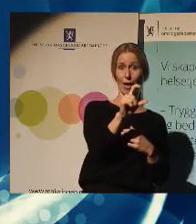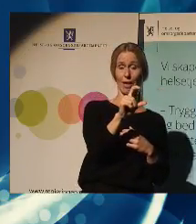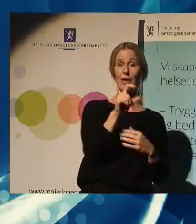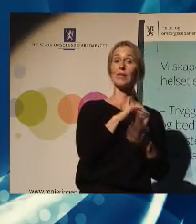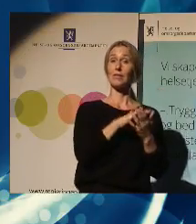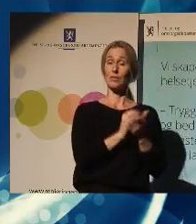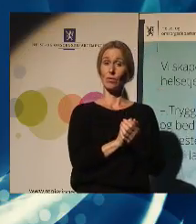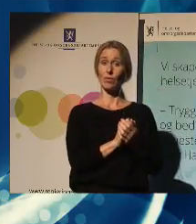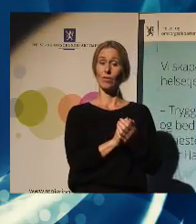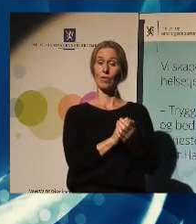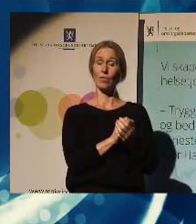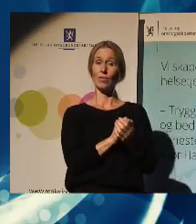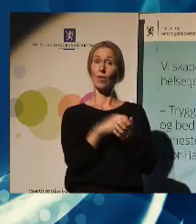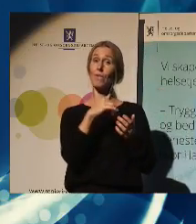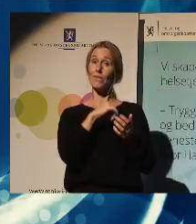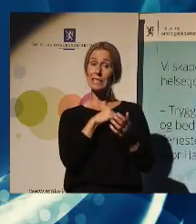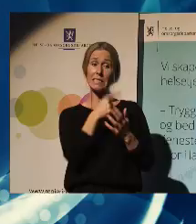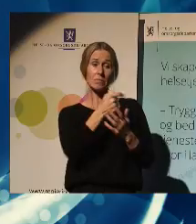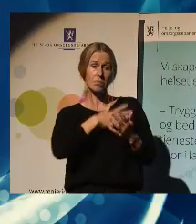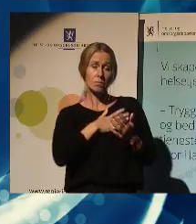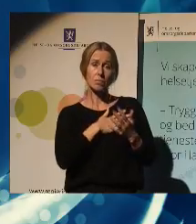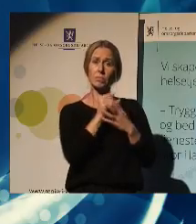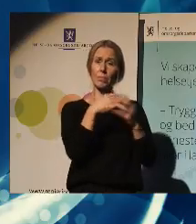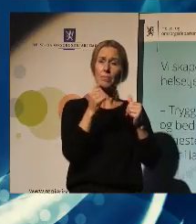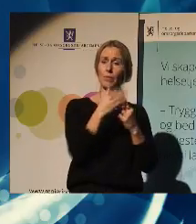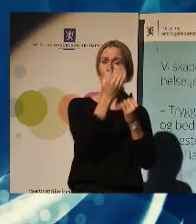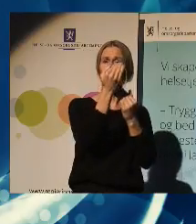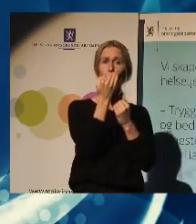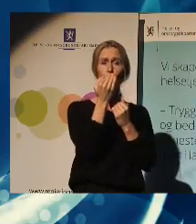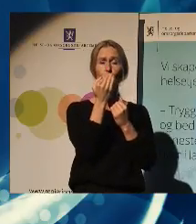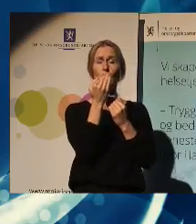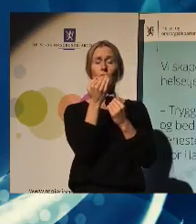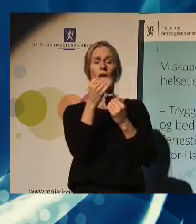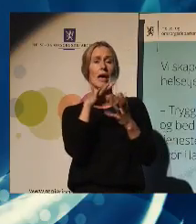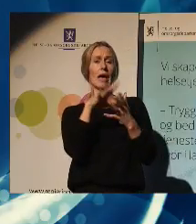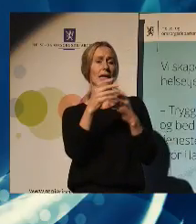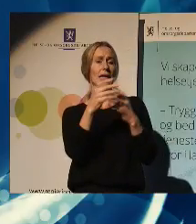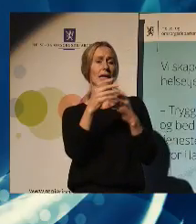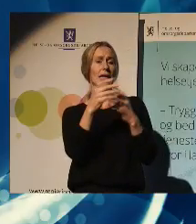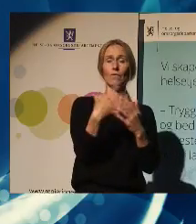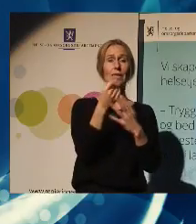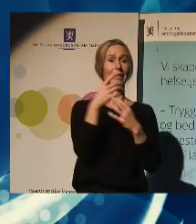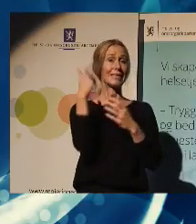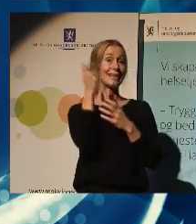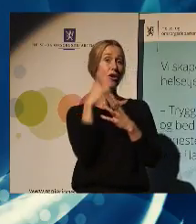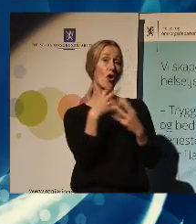også. Hvis dere lager et større kurs, eller skaffer